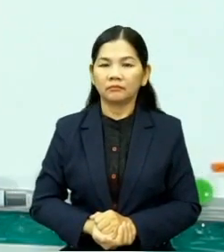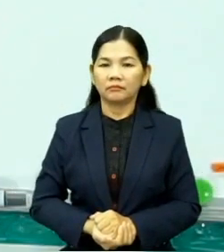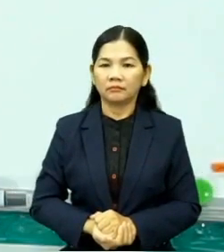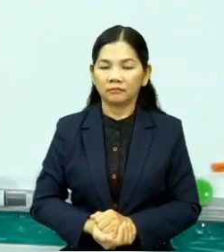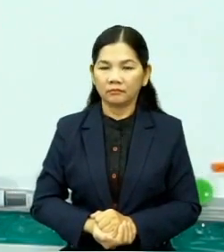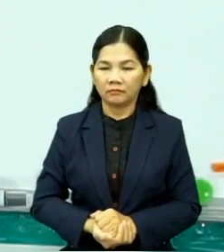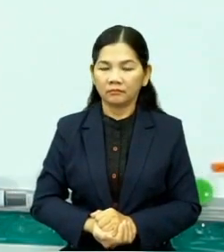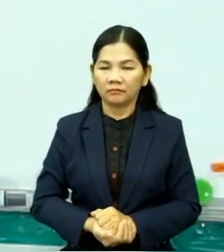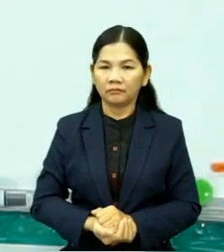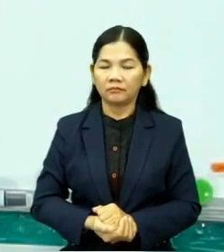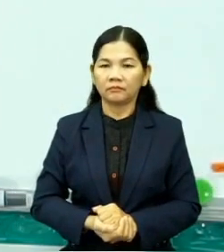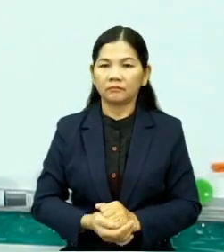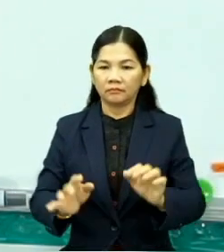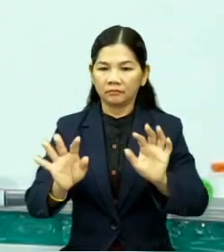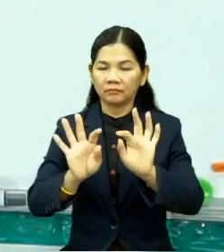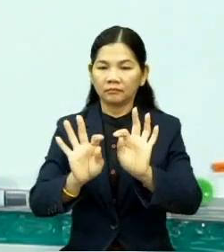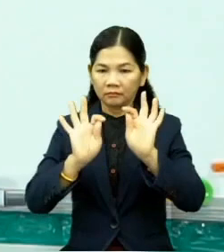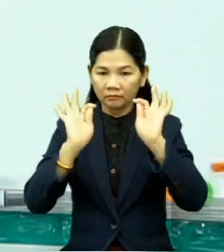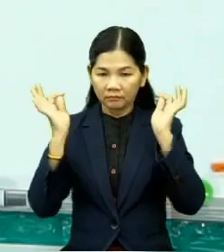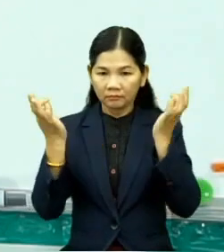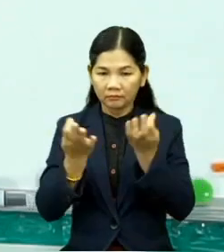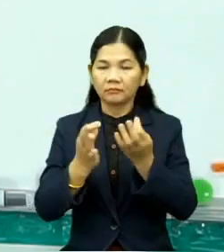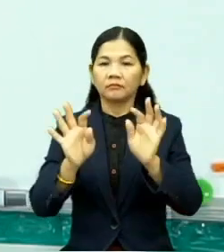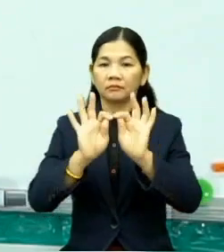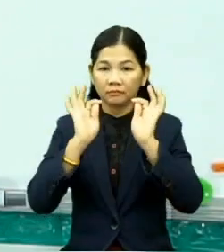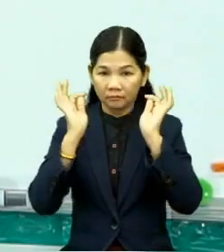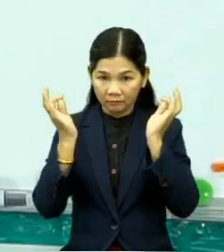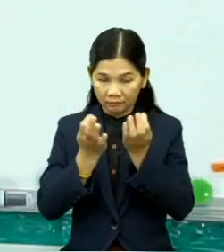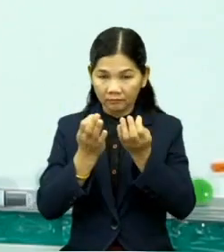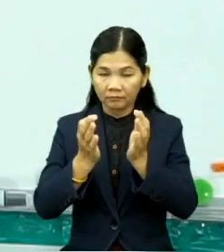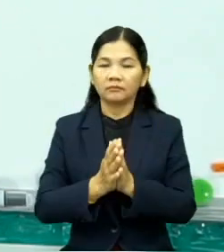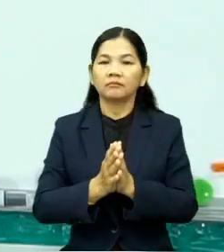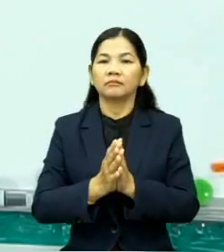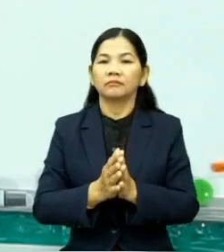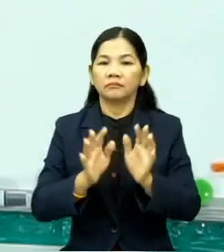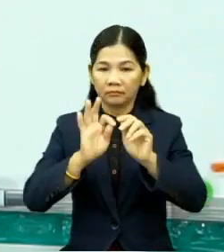ទៅតាមវង្សប្រគំដូចជា